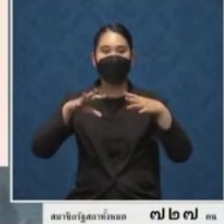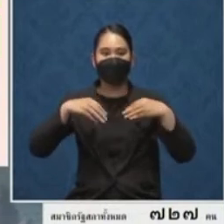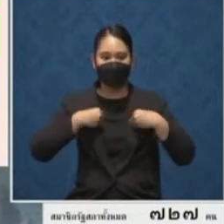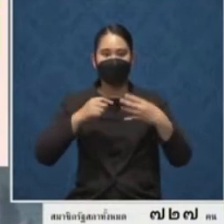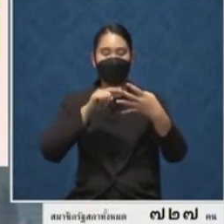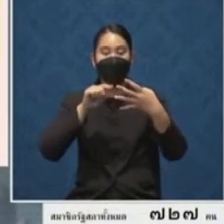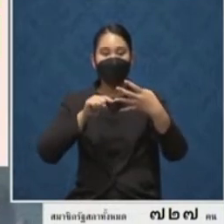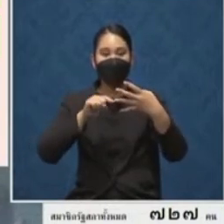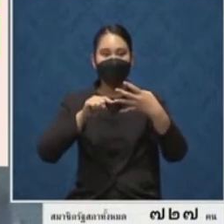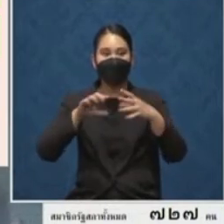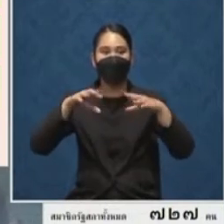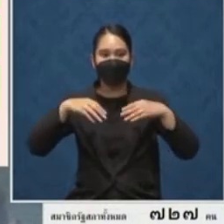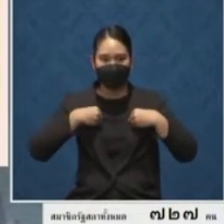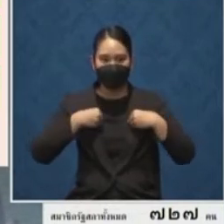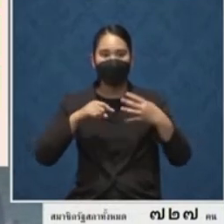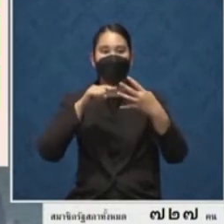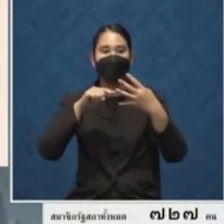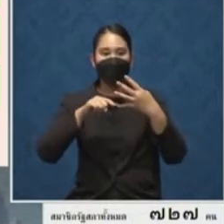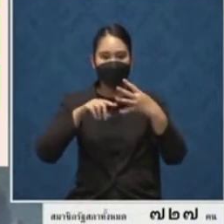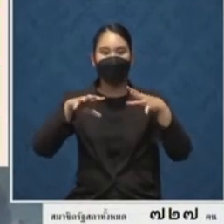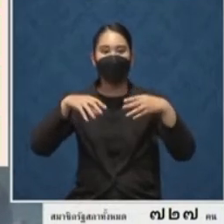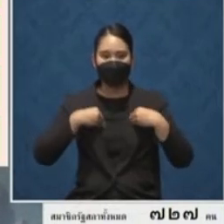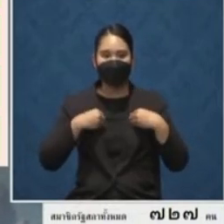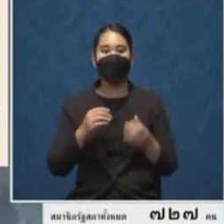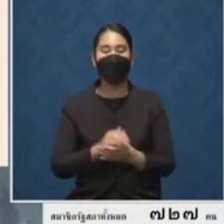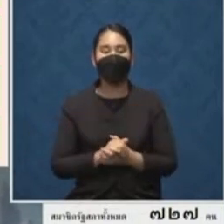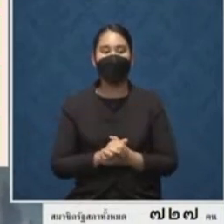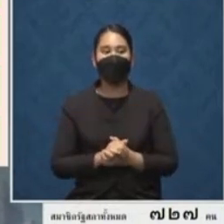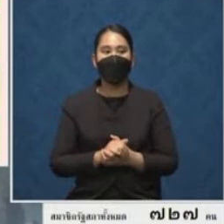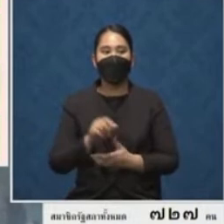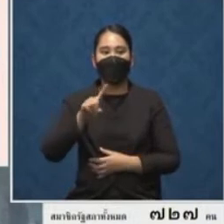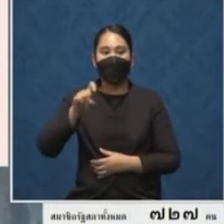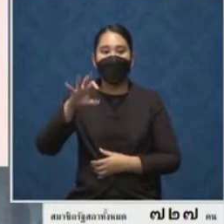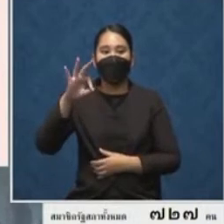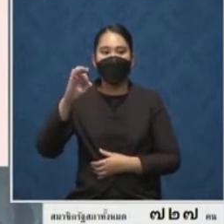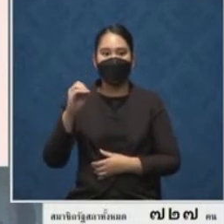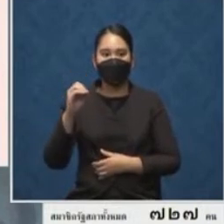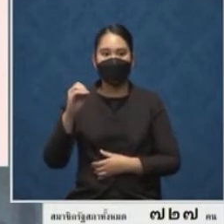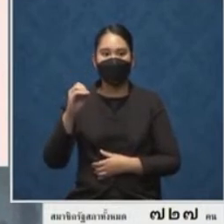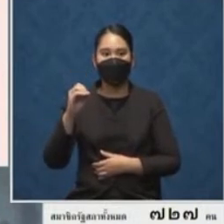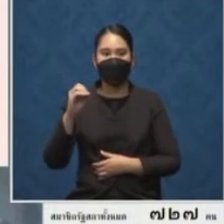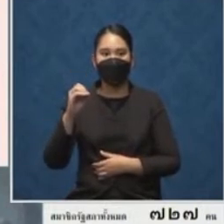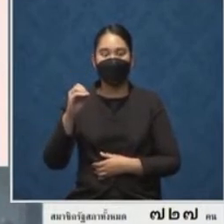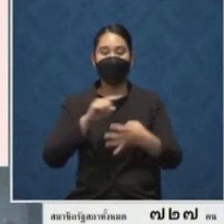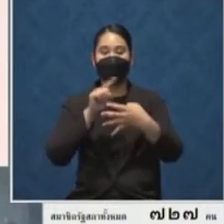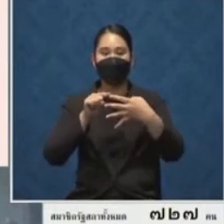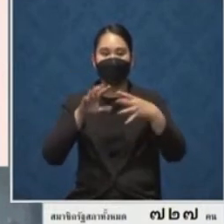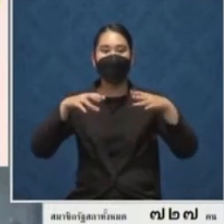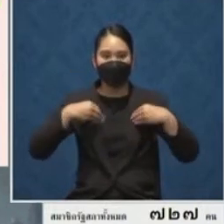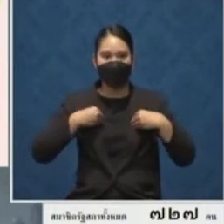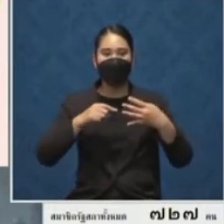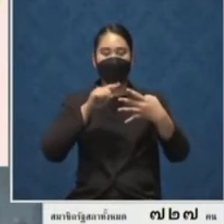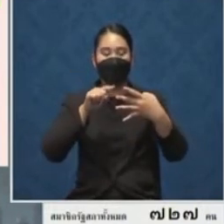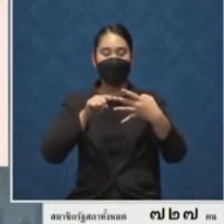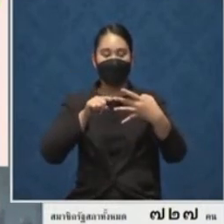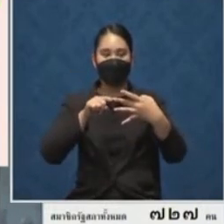รับหลักการ4รับหลักการครับ 190นายตรายลงติธรรม 1รับหลักการ2